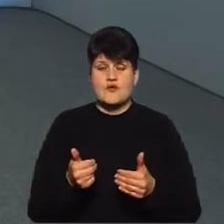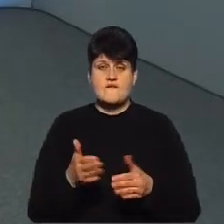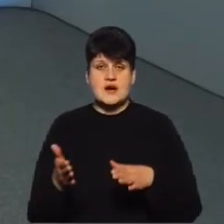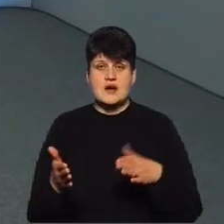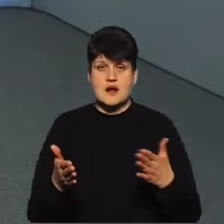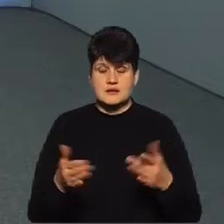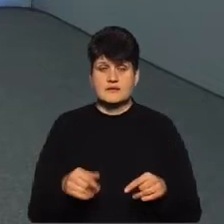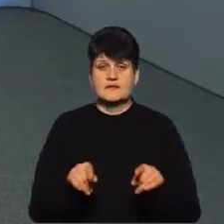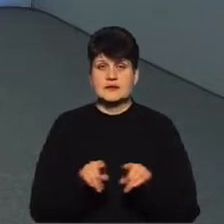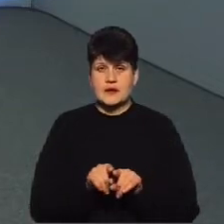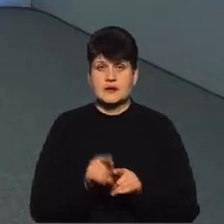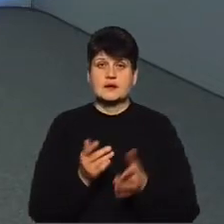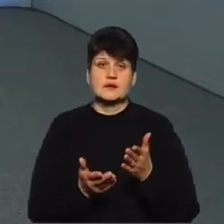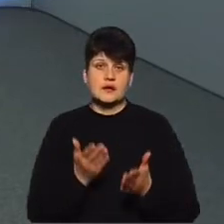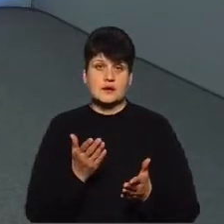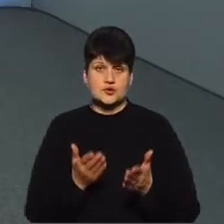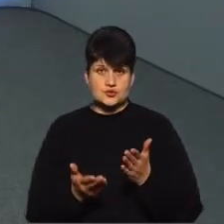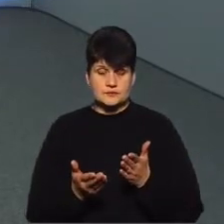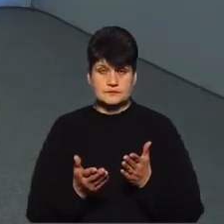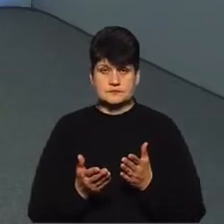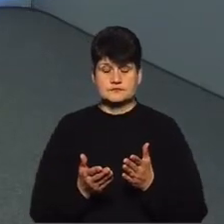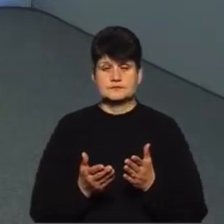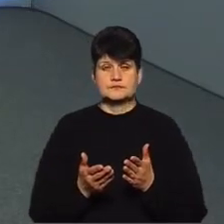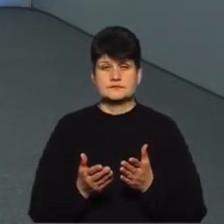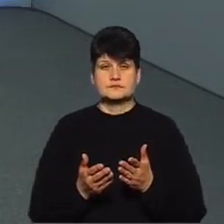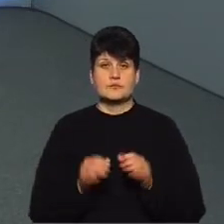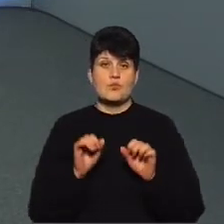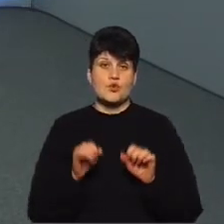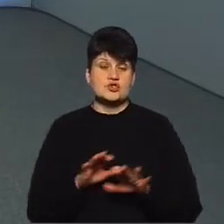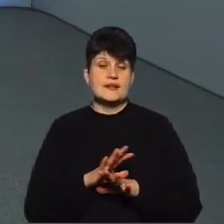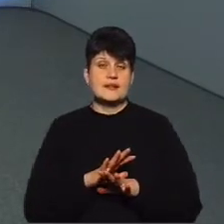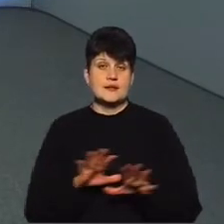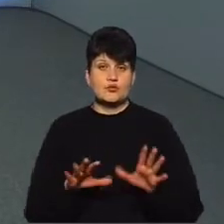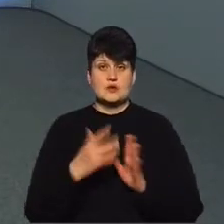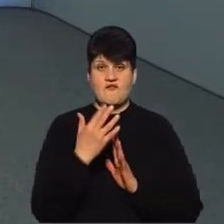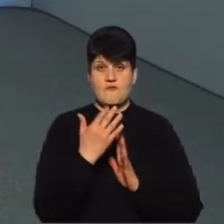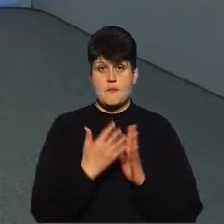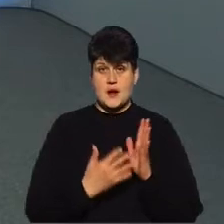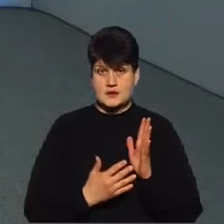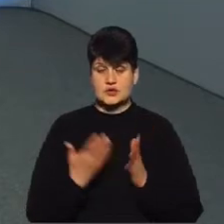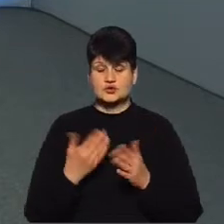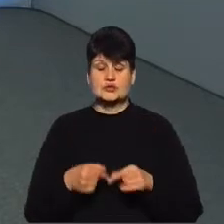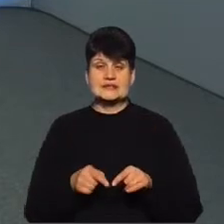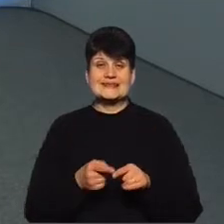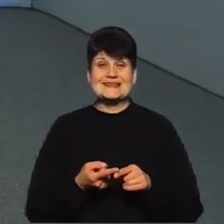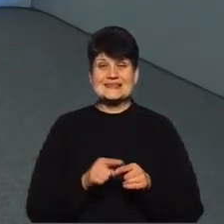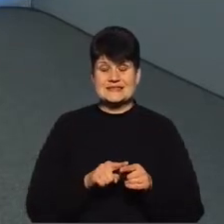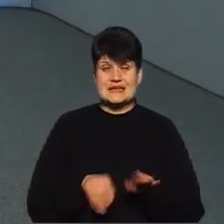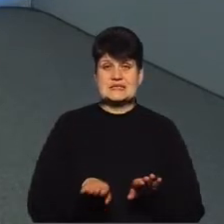відповідно, якщо там може і не бути в переліку, якщо це закриті запитання